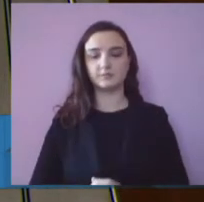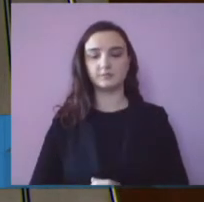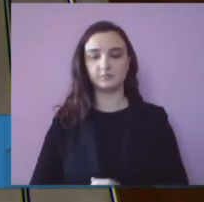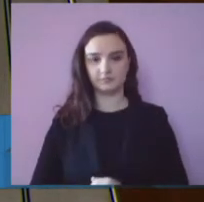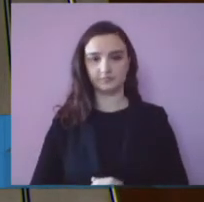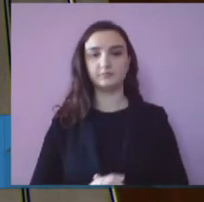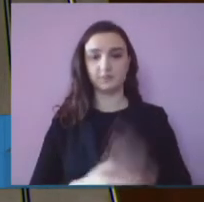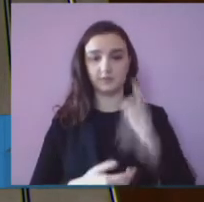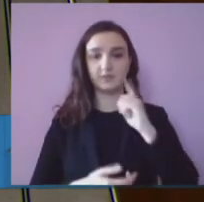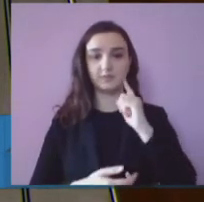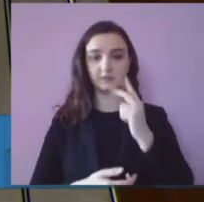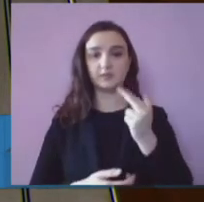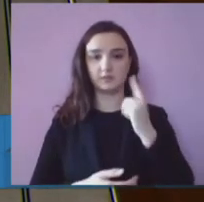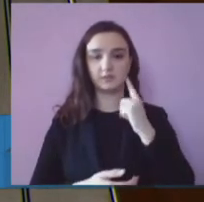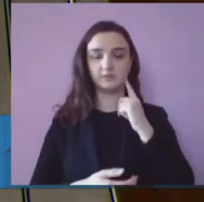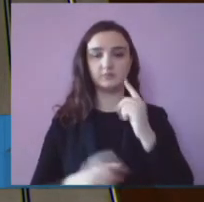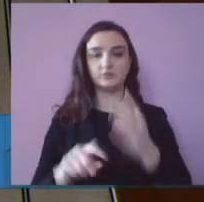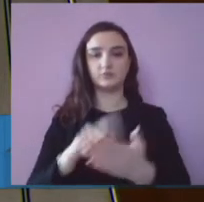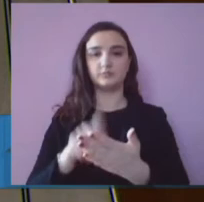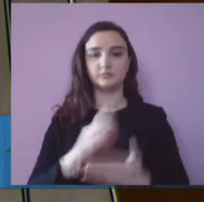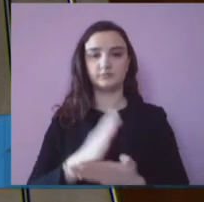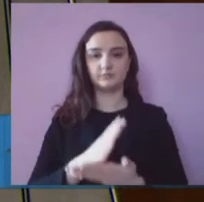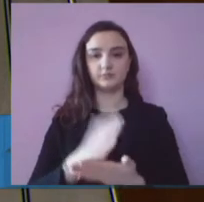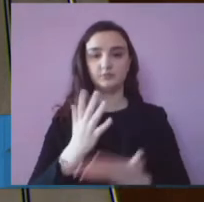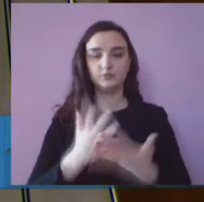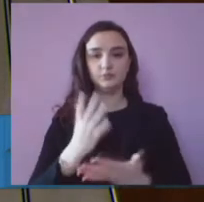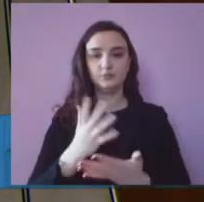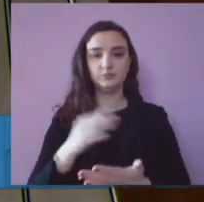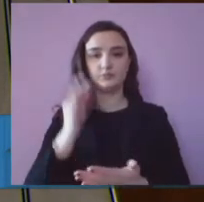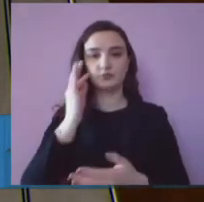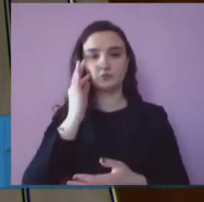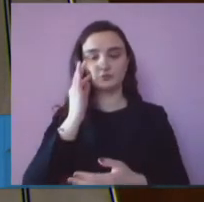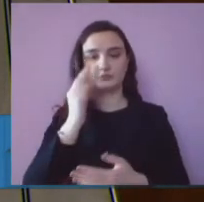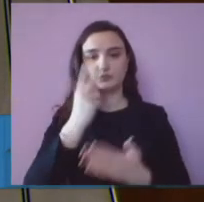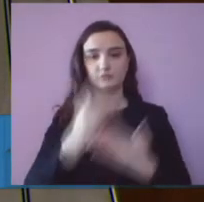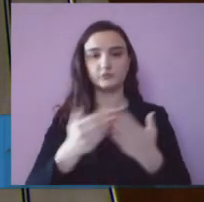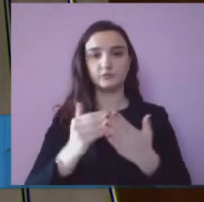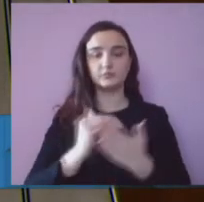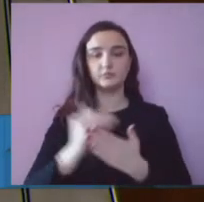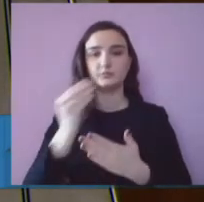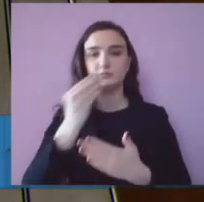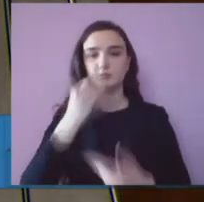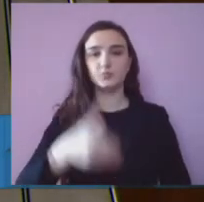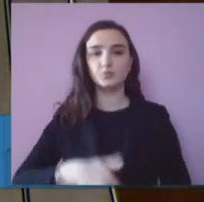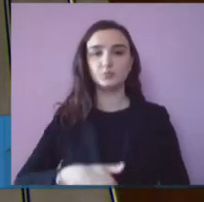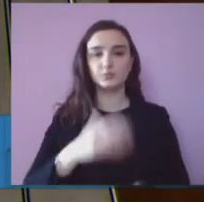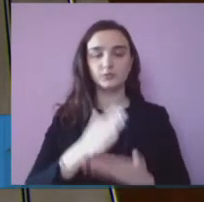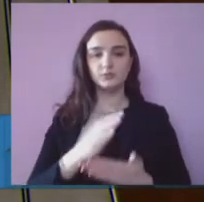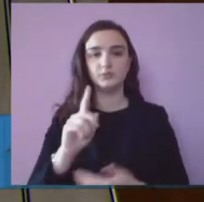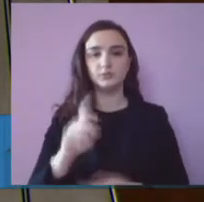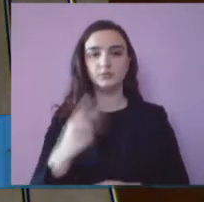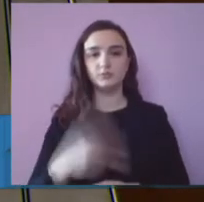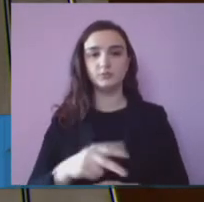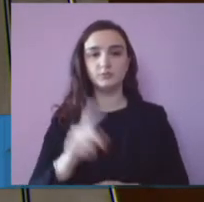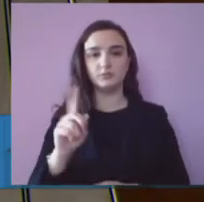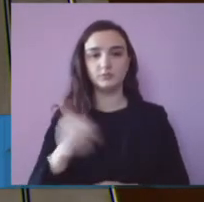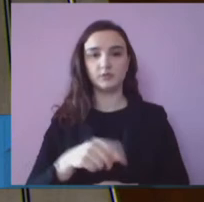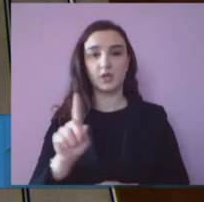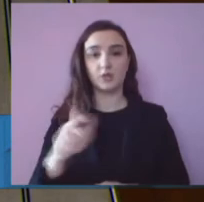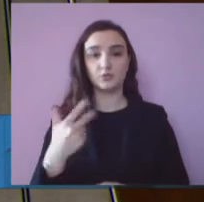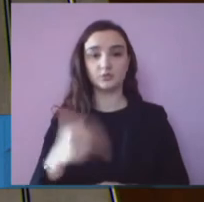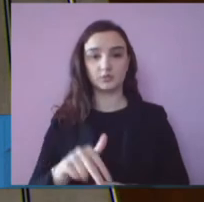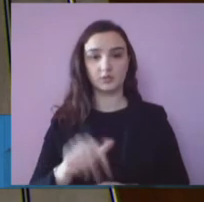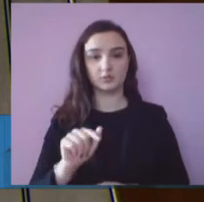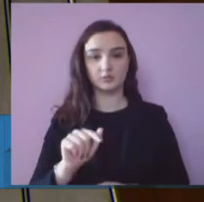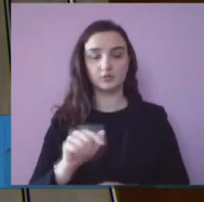დიახ, დიახ, გესმის. შეკითხვა მაქვს ასეთი. თუ შაქრის მაჩვენებელი უზმოდ არის 120-130 და